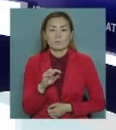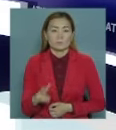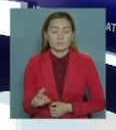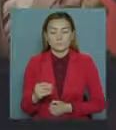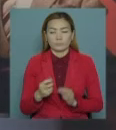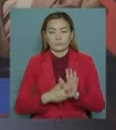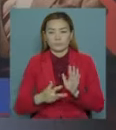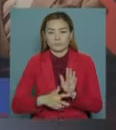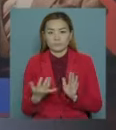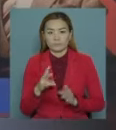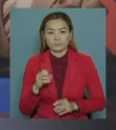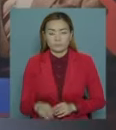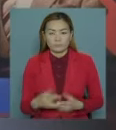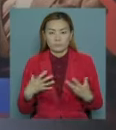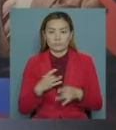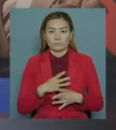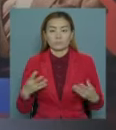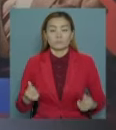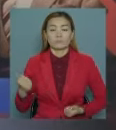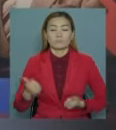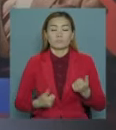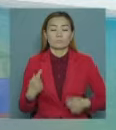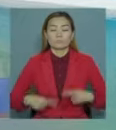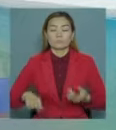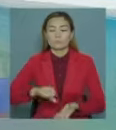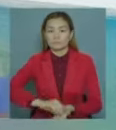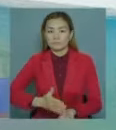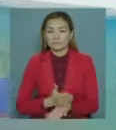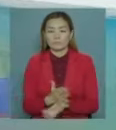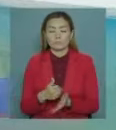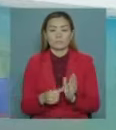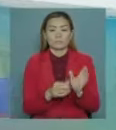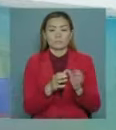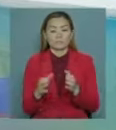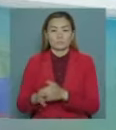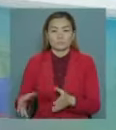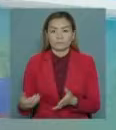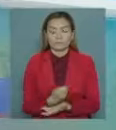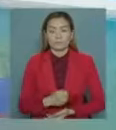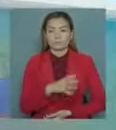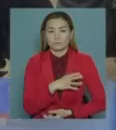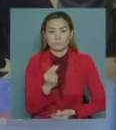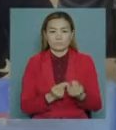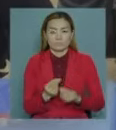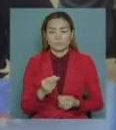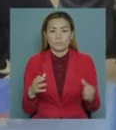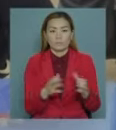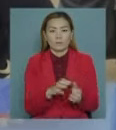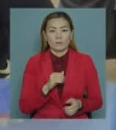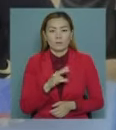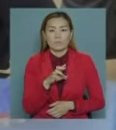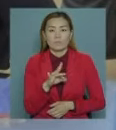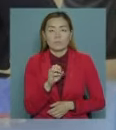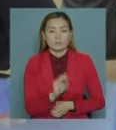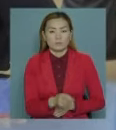его 85-летнего юбилея. В турнире по футзалу приняли участие 6 команд. Победителями стали игроки из команды «Атрау